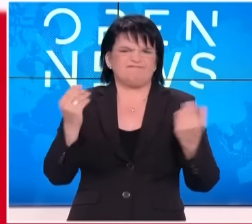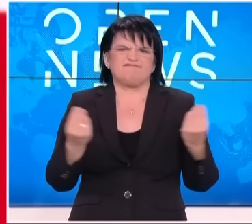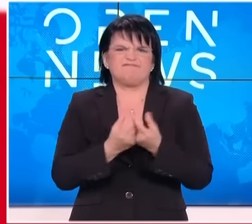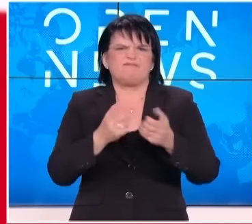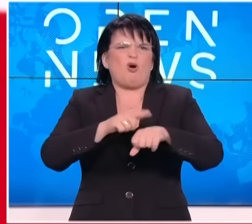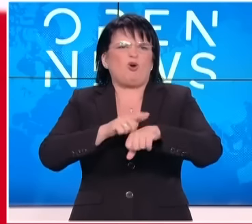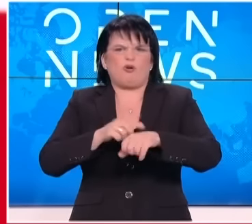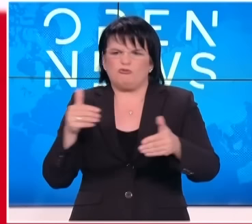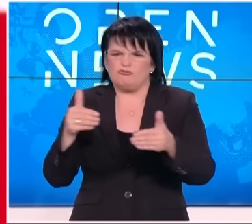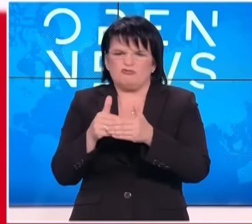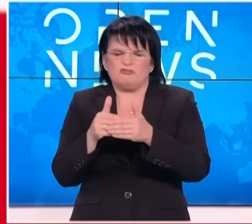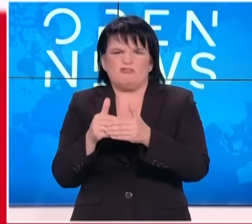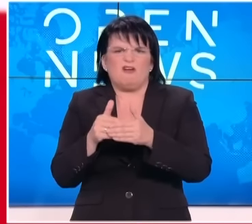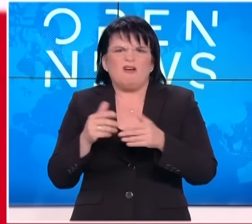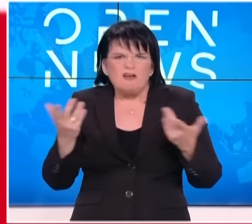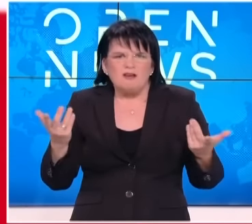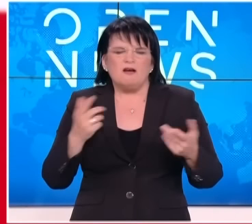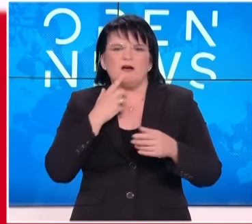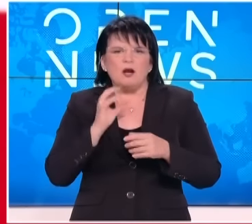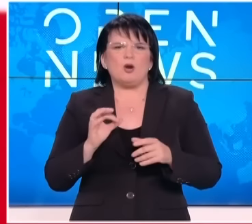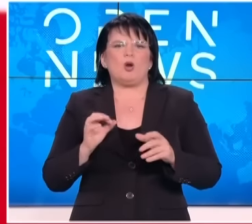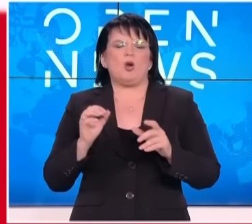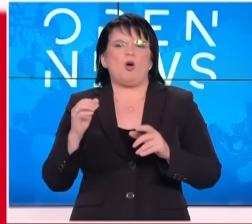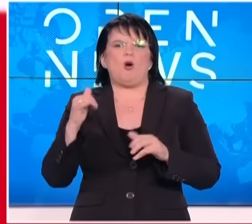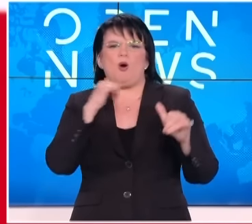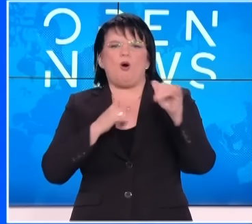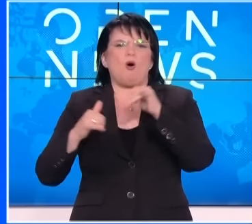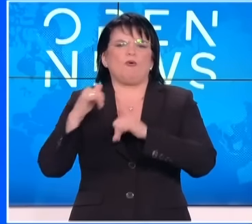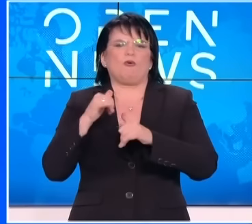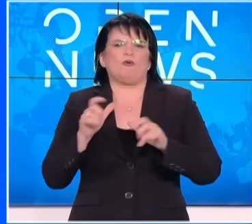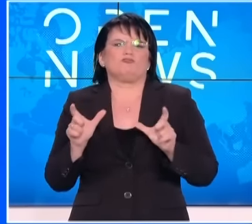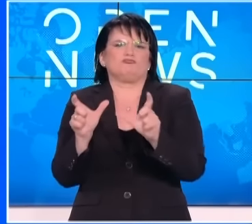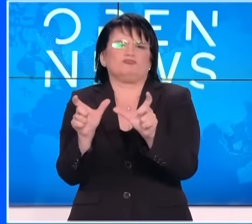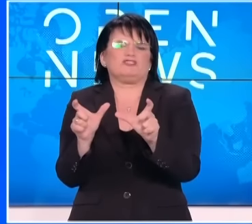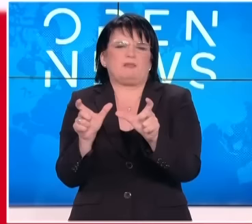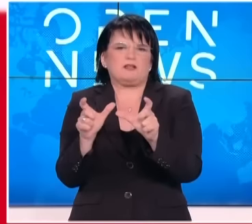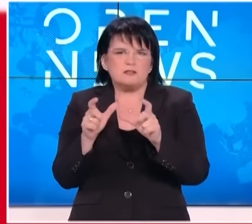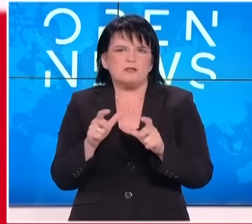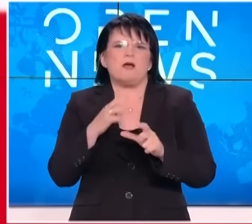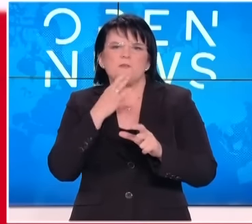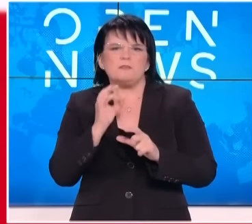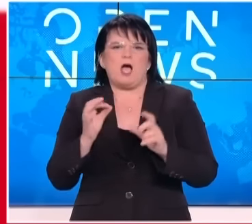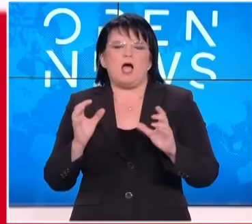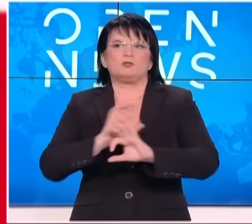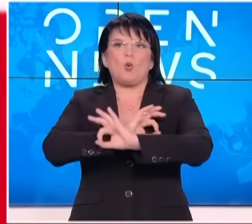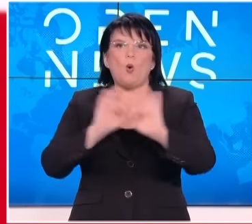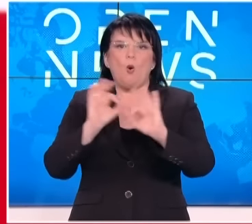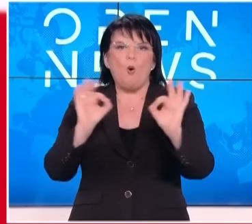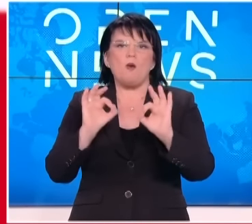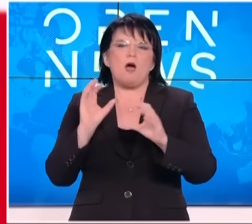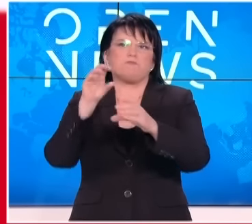διαστήματα τη μια ιερή αμυντική συμμαχία τω νατο και βεβαίως με τα νια πρέπει να μαστε στη